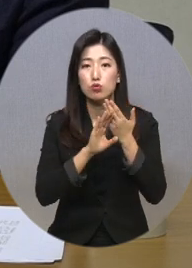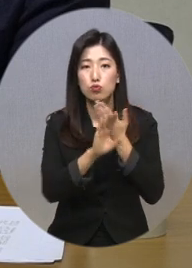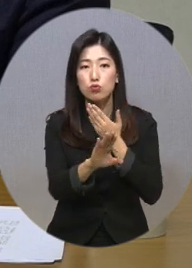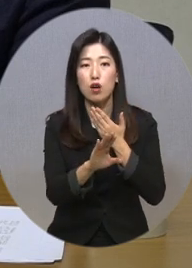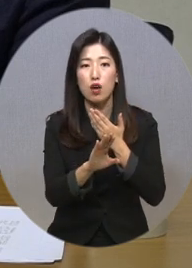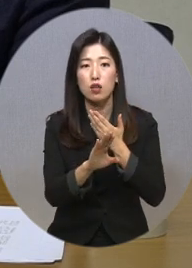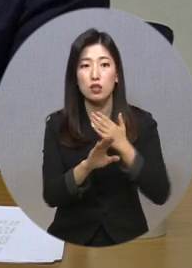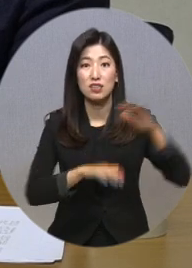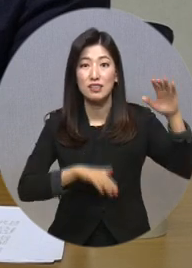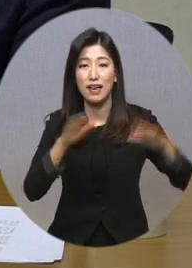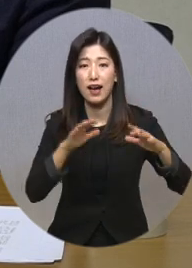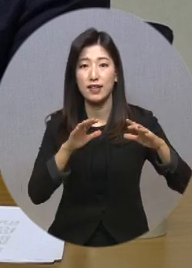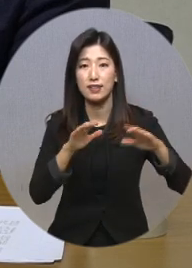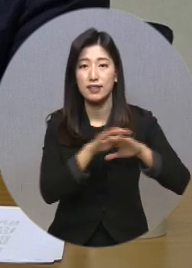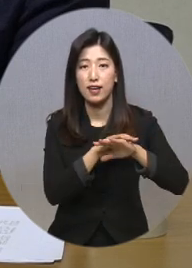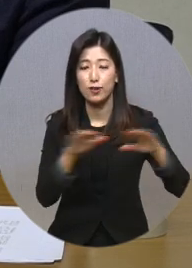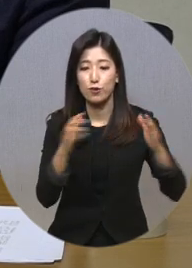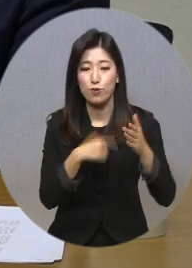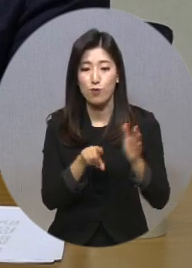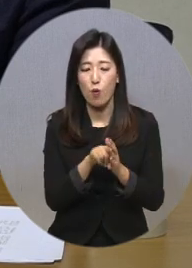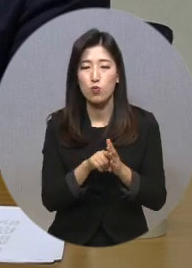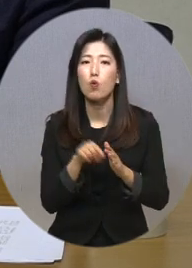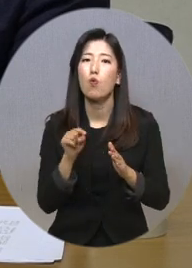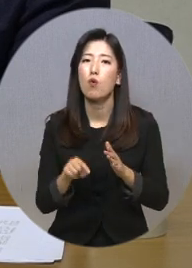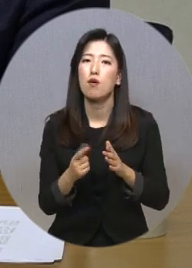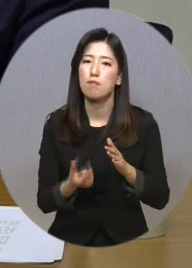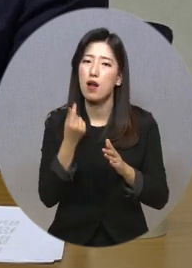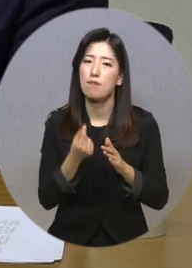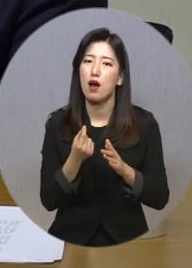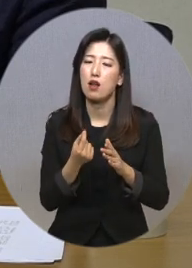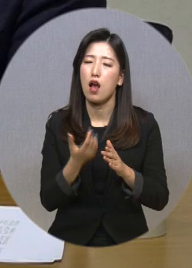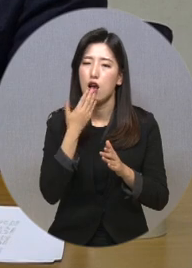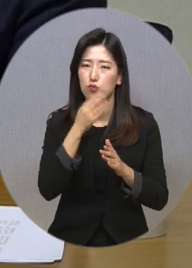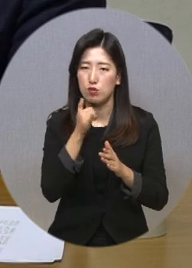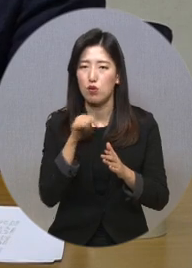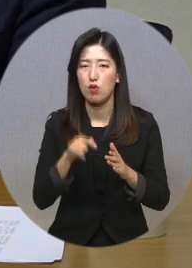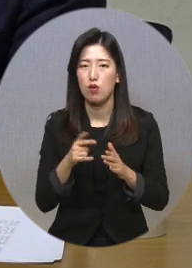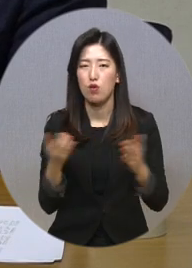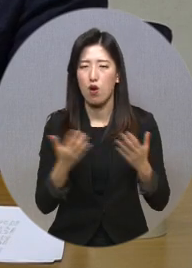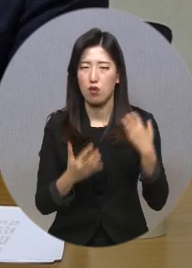빠르게 대응하고 극복할 수 있다고 저는